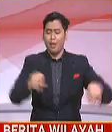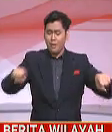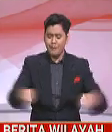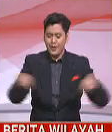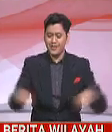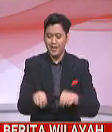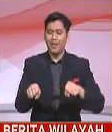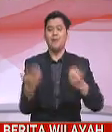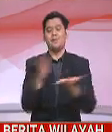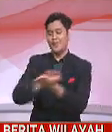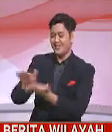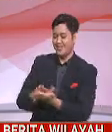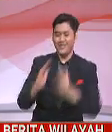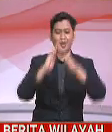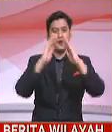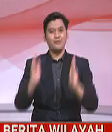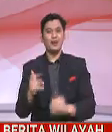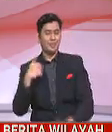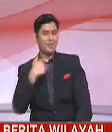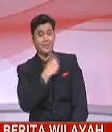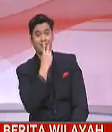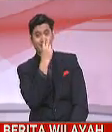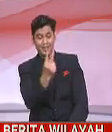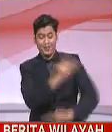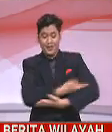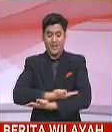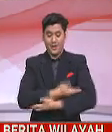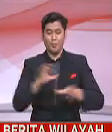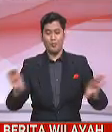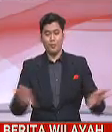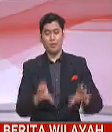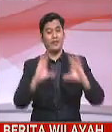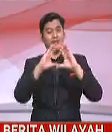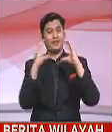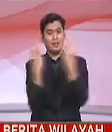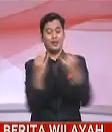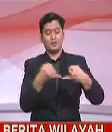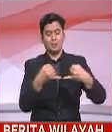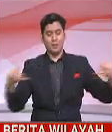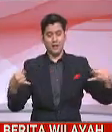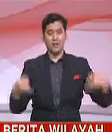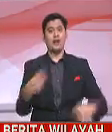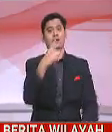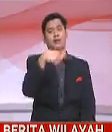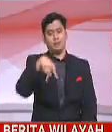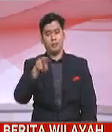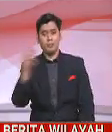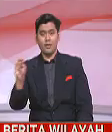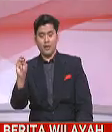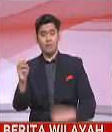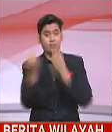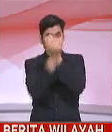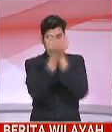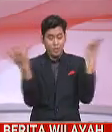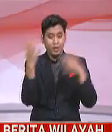memasak, mengemas, kita tengok juga anak-anak buat online kelas. Kementerian Pendidikan mengumumkan pelaksanaan PDPR